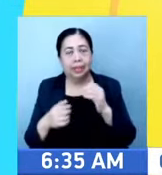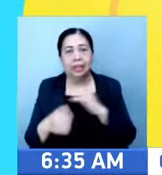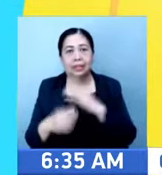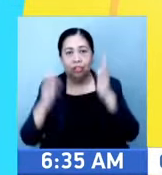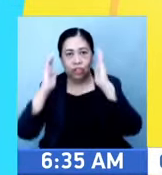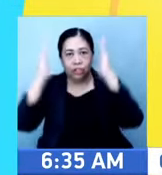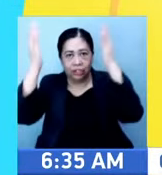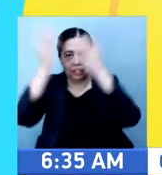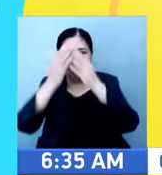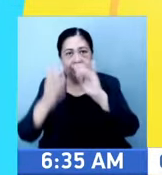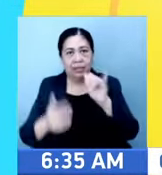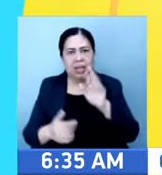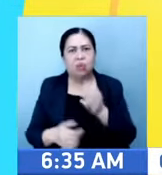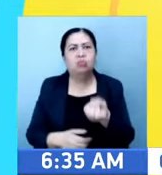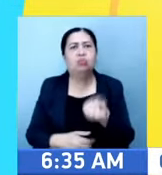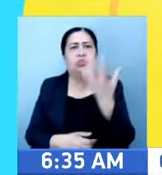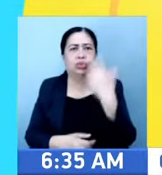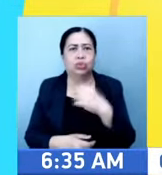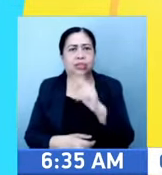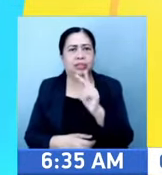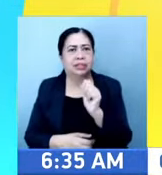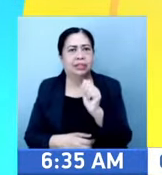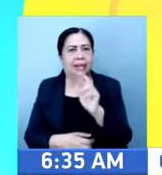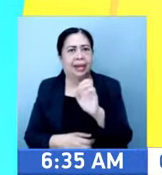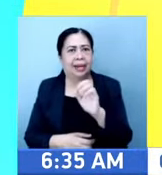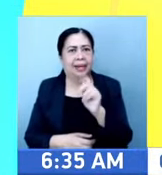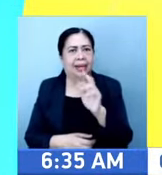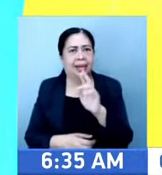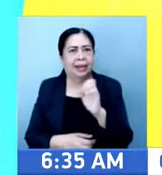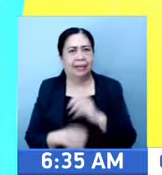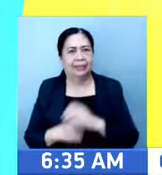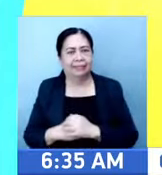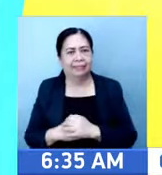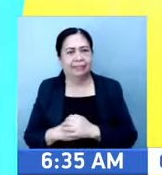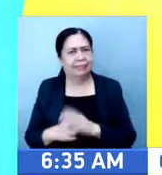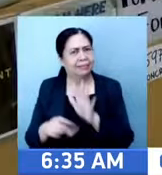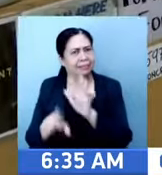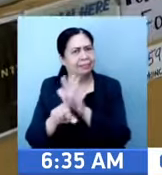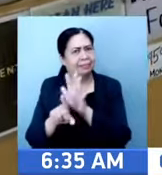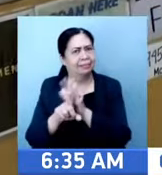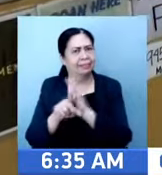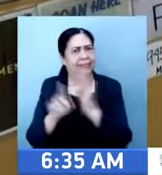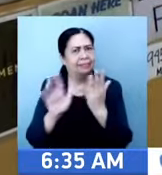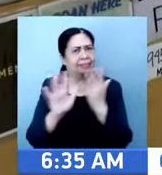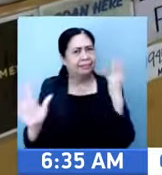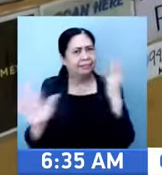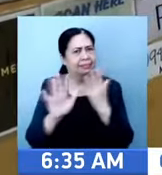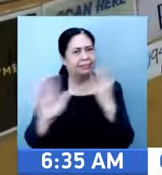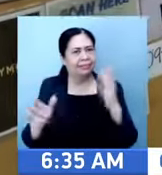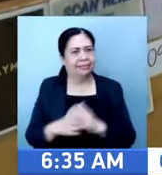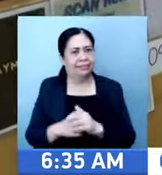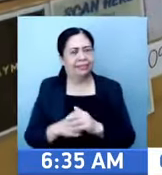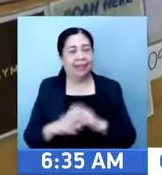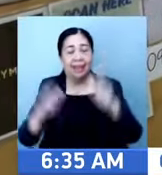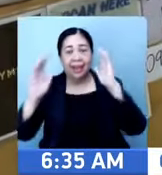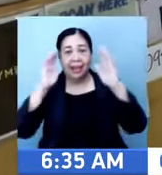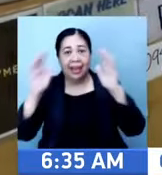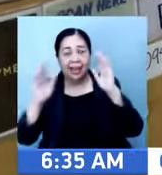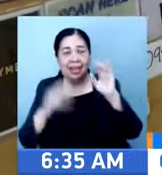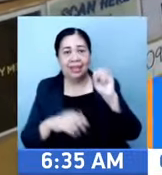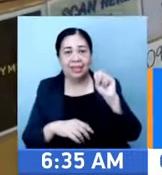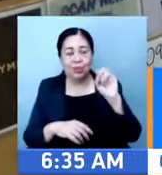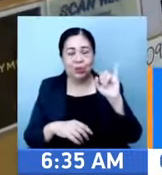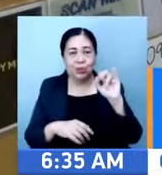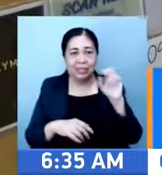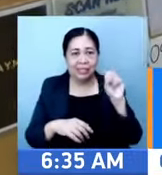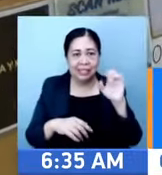yung kare-kare dyan bilang sulit? Hi, Chef! At pinipilahan. A blessed morning! Hi, Ma'am Susie, Brother Kaloy, at sa ating mga